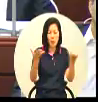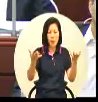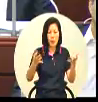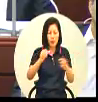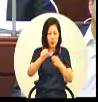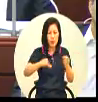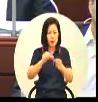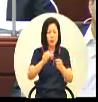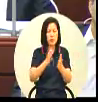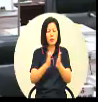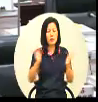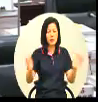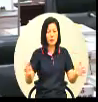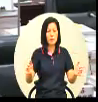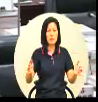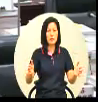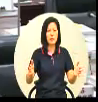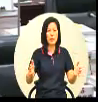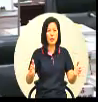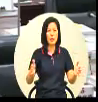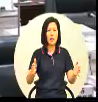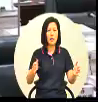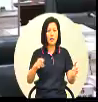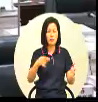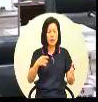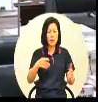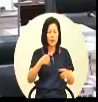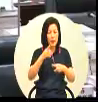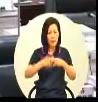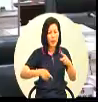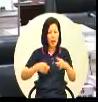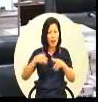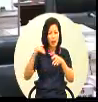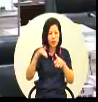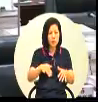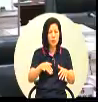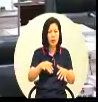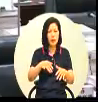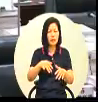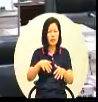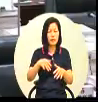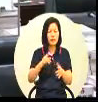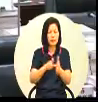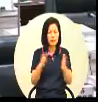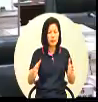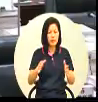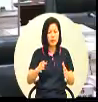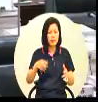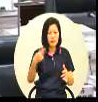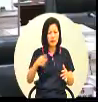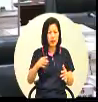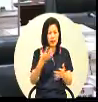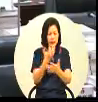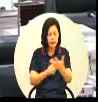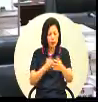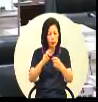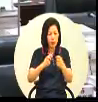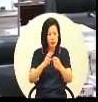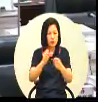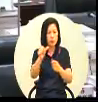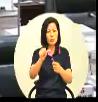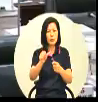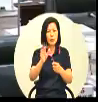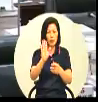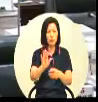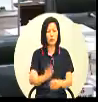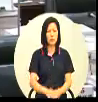5年而已，5年多了哈，所以也半衰期够多久？够25年哦，够25年。好，本席接着